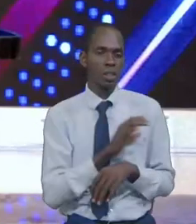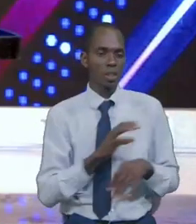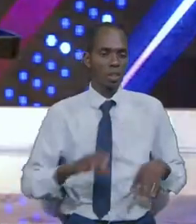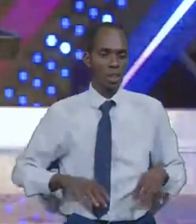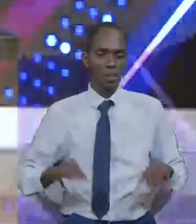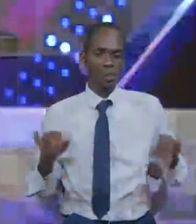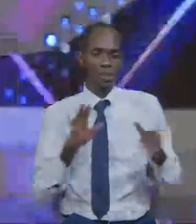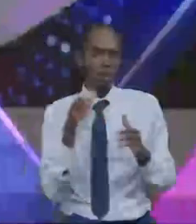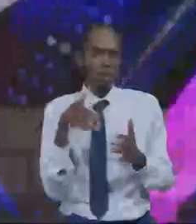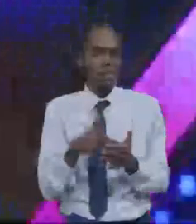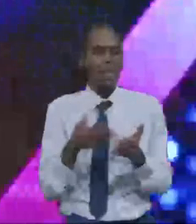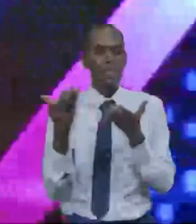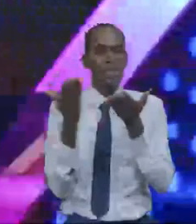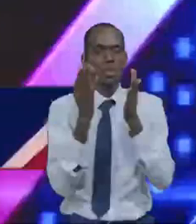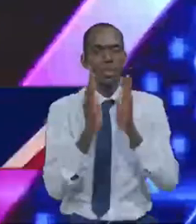vérité centrée sur Christ.